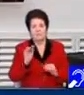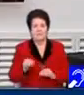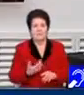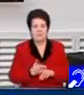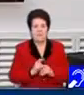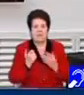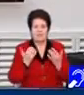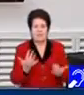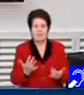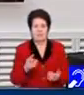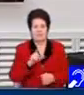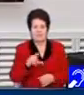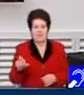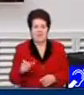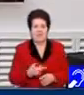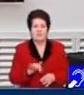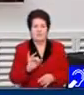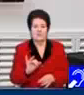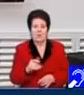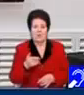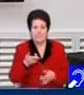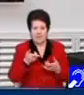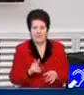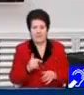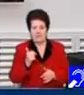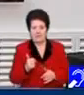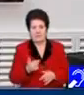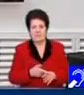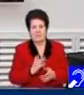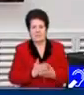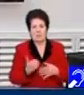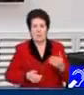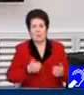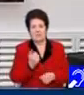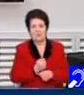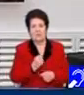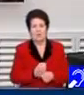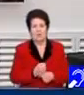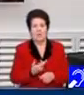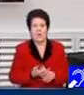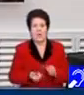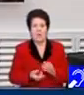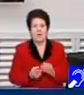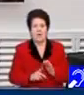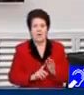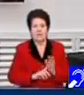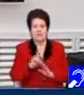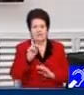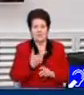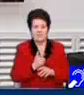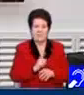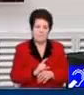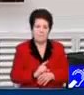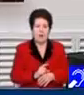mai atractivă pentru artiști și, bineînțeles, că din moment este un concurs și lucrările au devenit mai